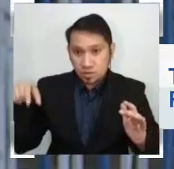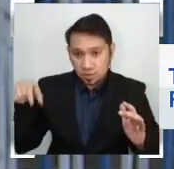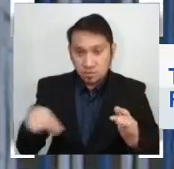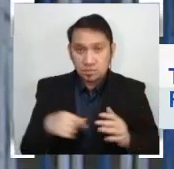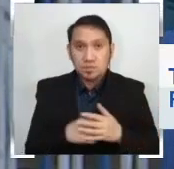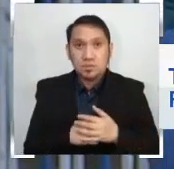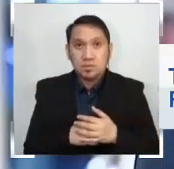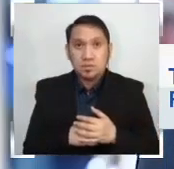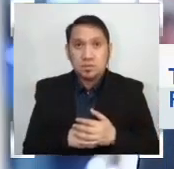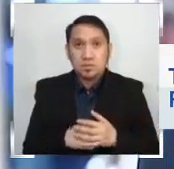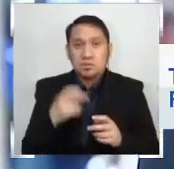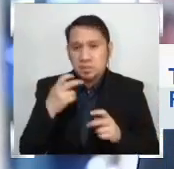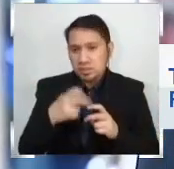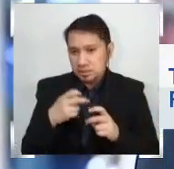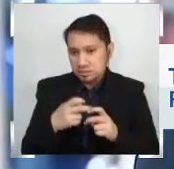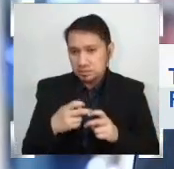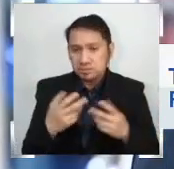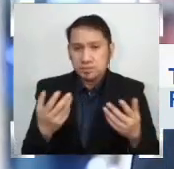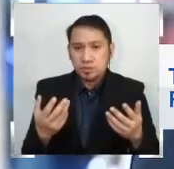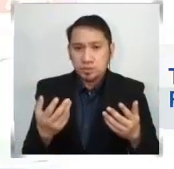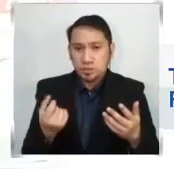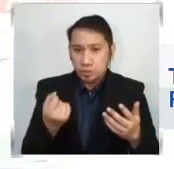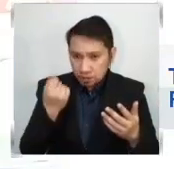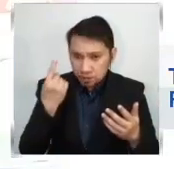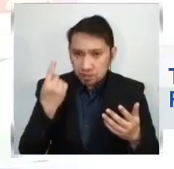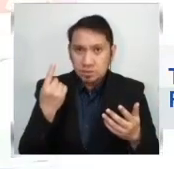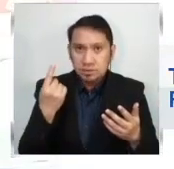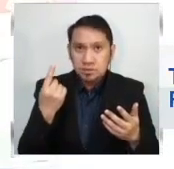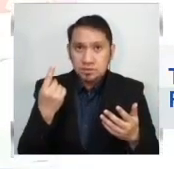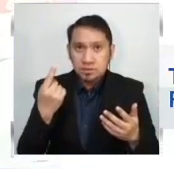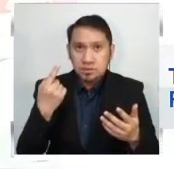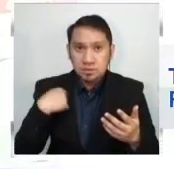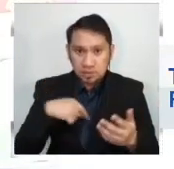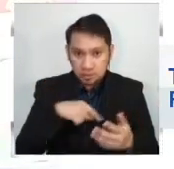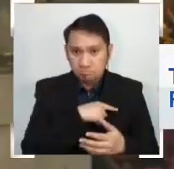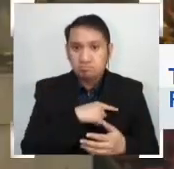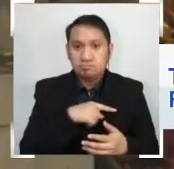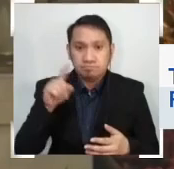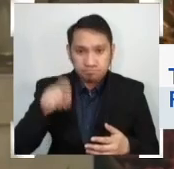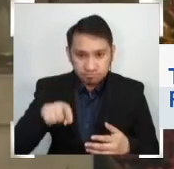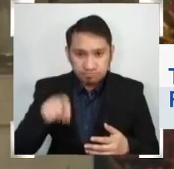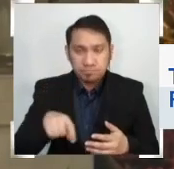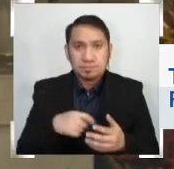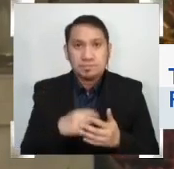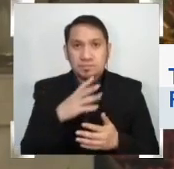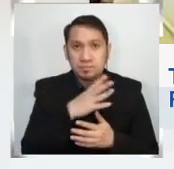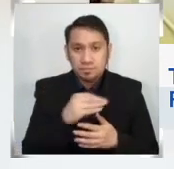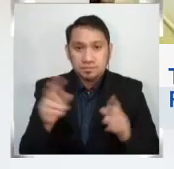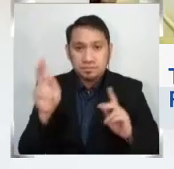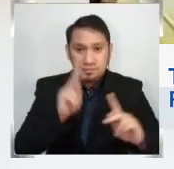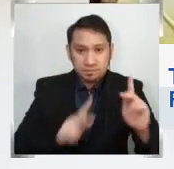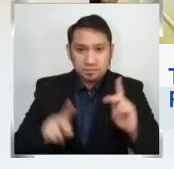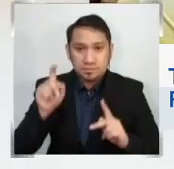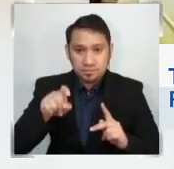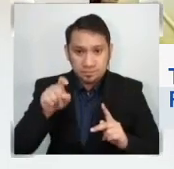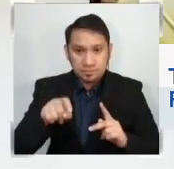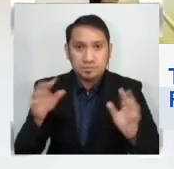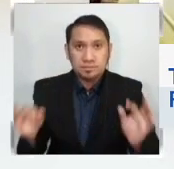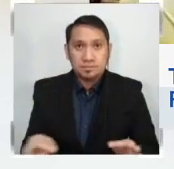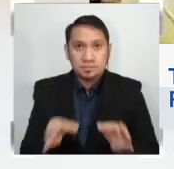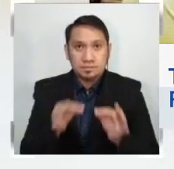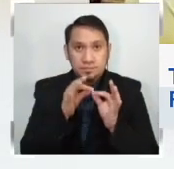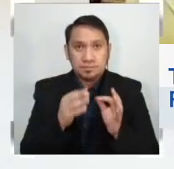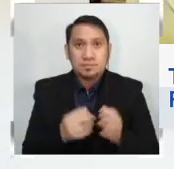maintindihan na kailangan namin at kailangan ng mga tao ang misa. Kasi parang